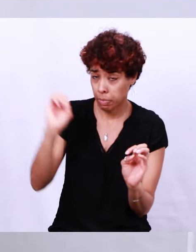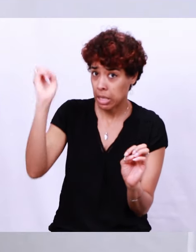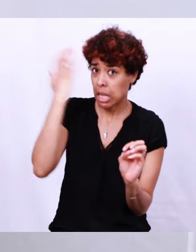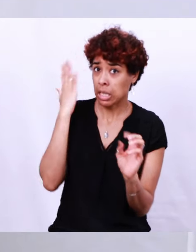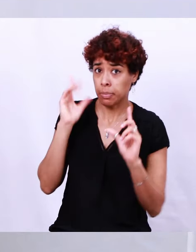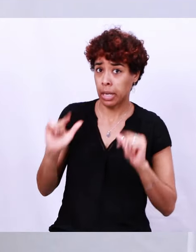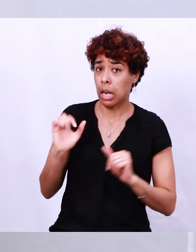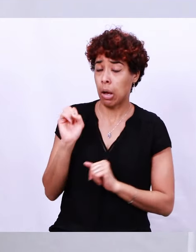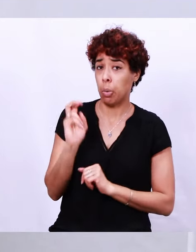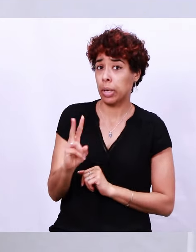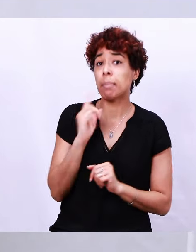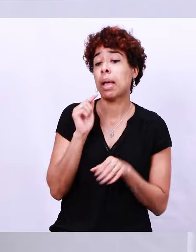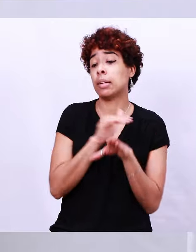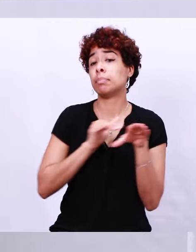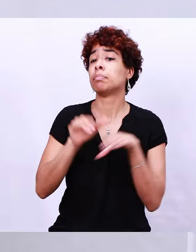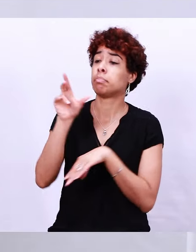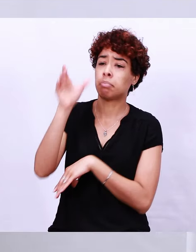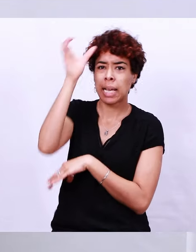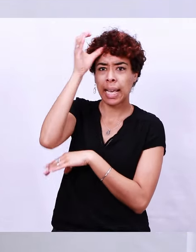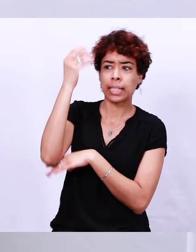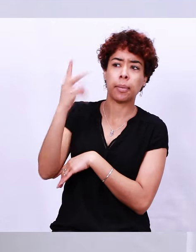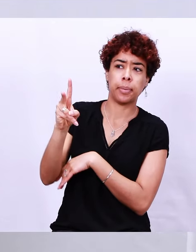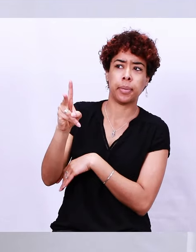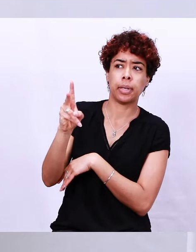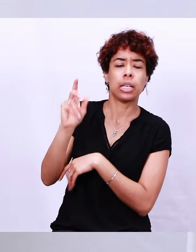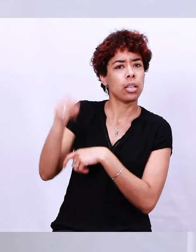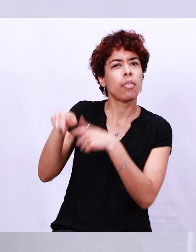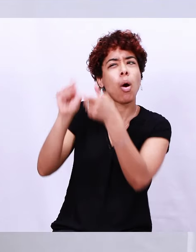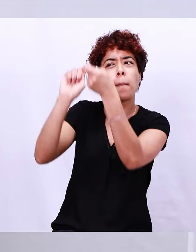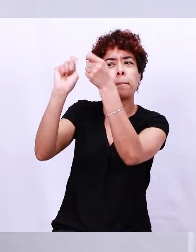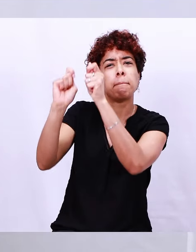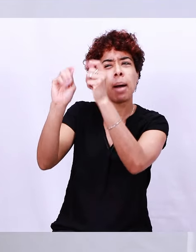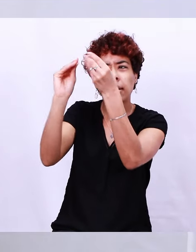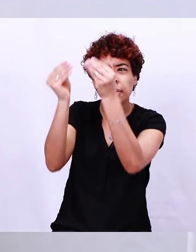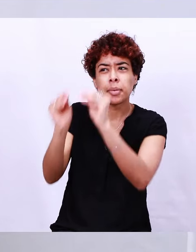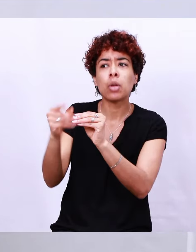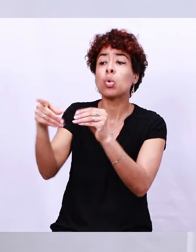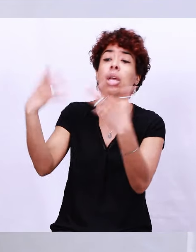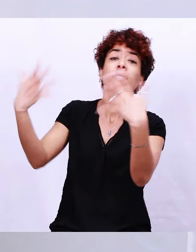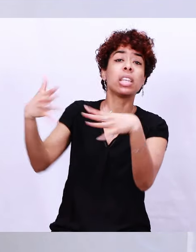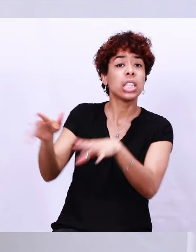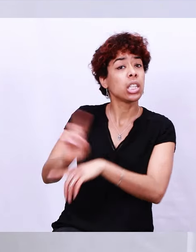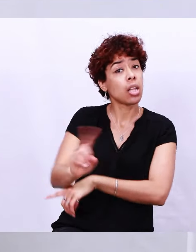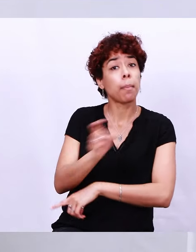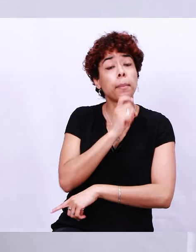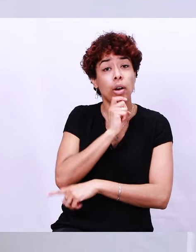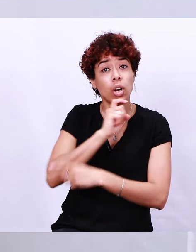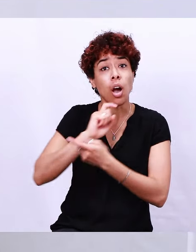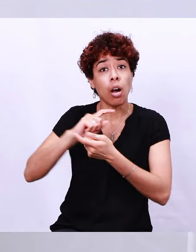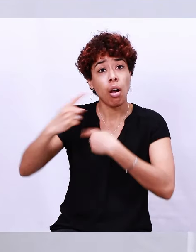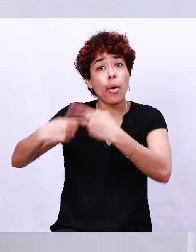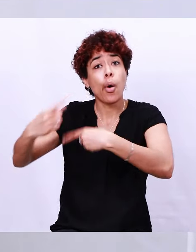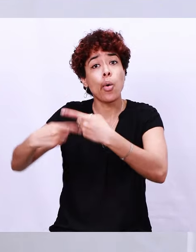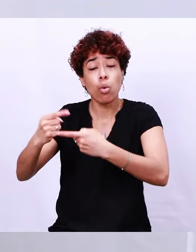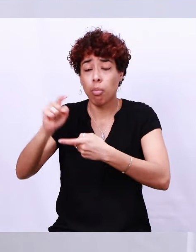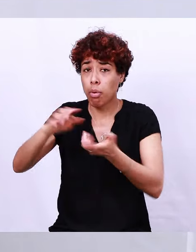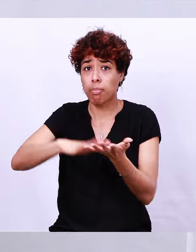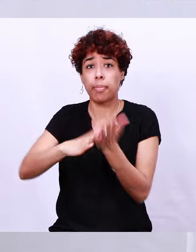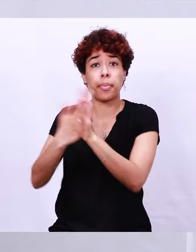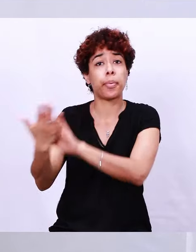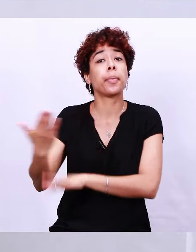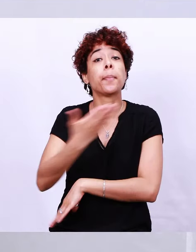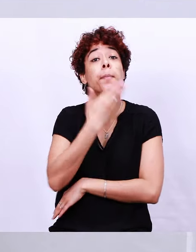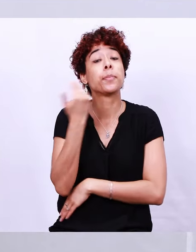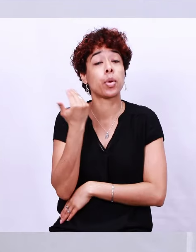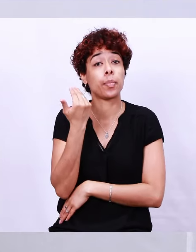Saint-Esprit mais il y a aussi le caractère de la personne qui doit être façonné c'est pas un produit fini quelqu'un donc il y a toujours des marges de progression